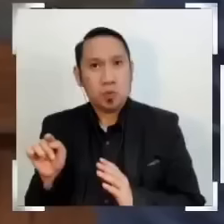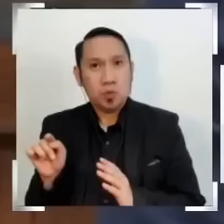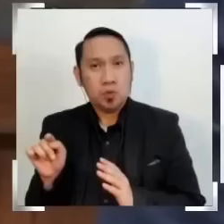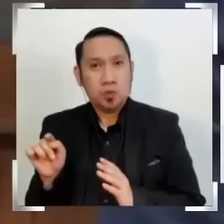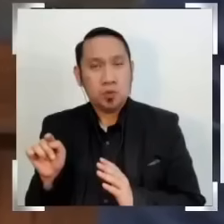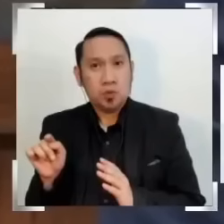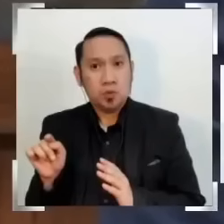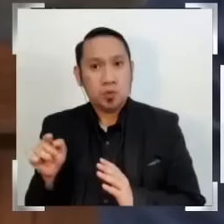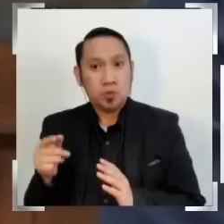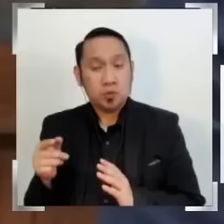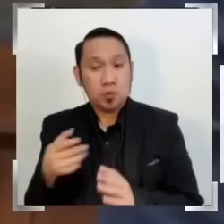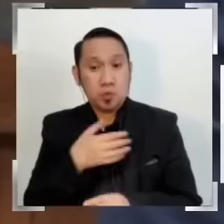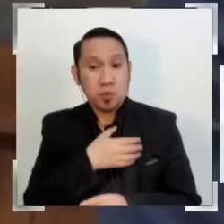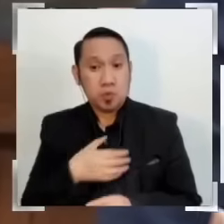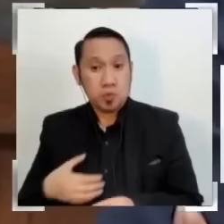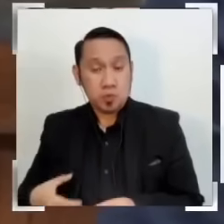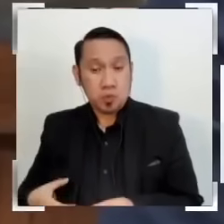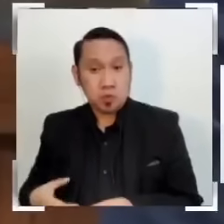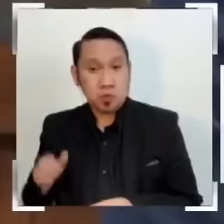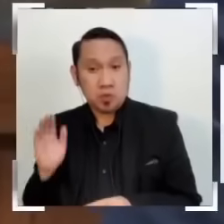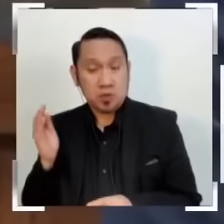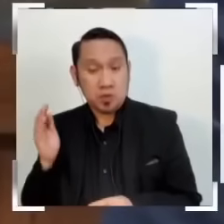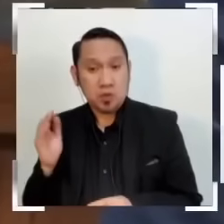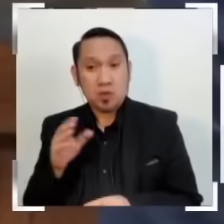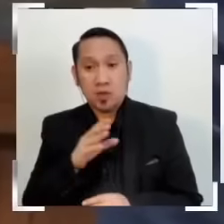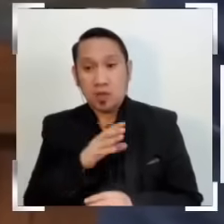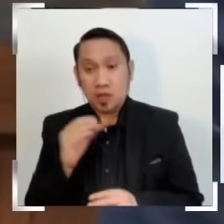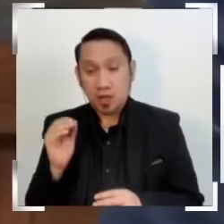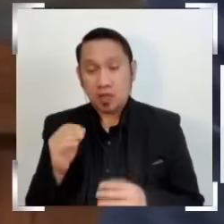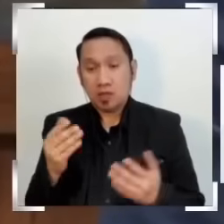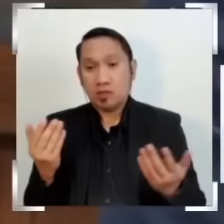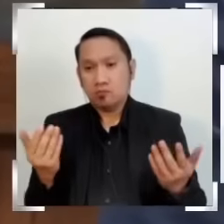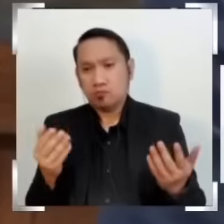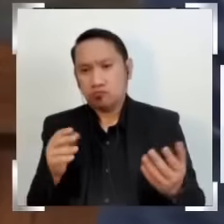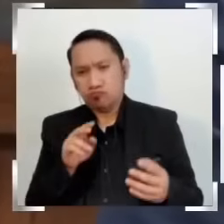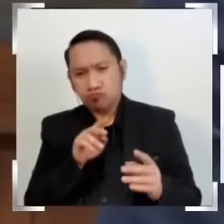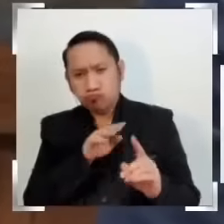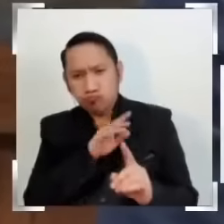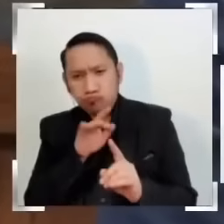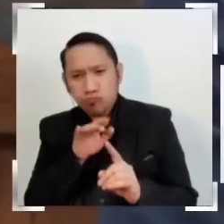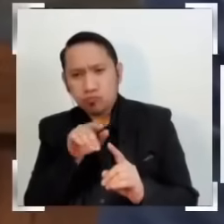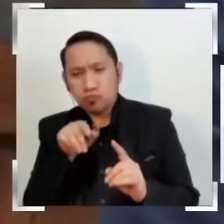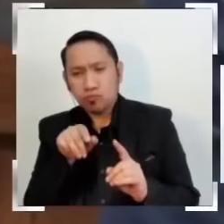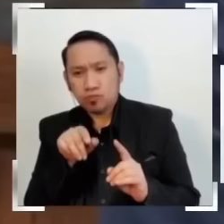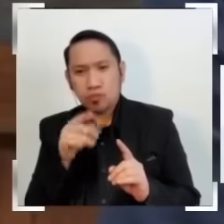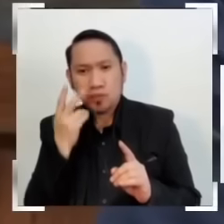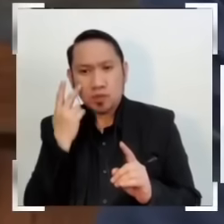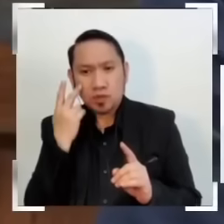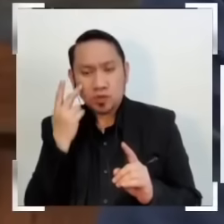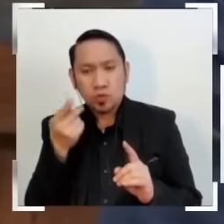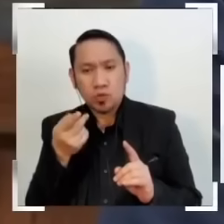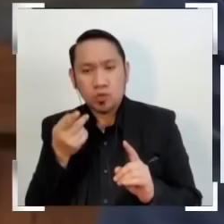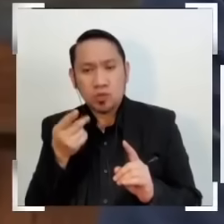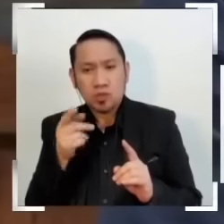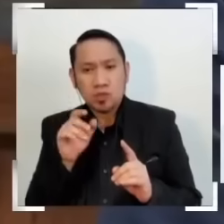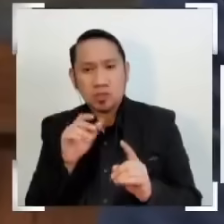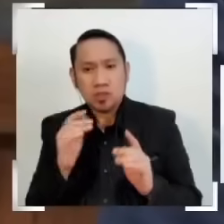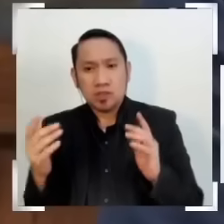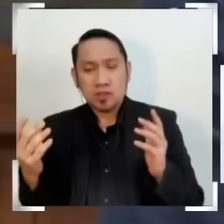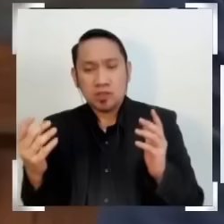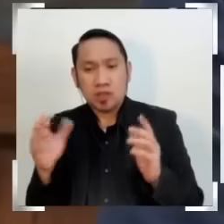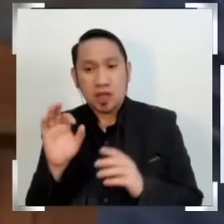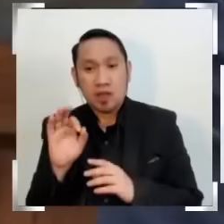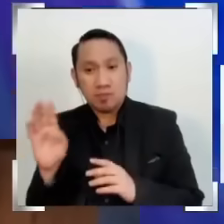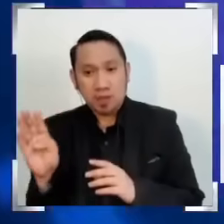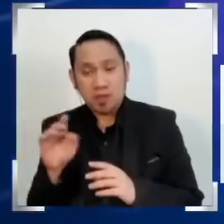nawawalang biktima. At yung mga physical feature na nakita nila doon sa social media ay nagtutugma doon